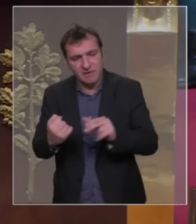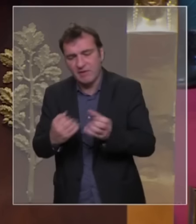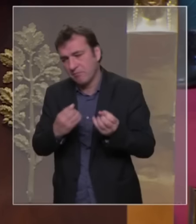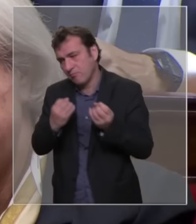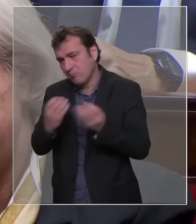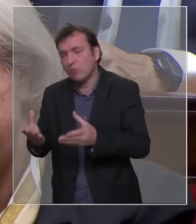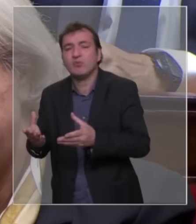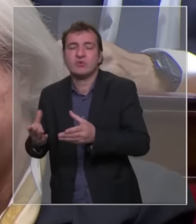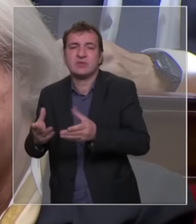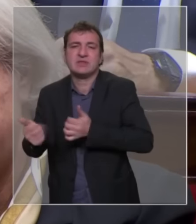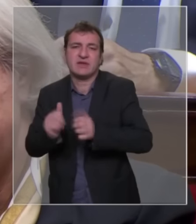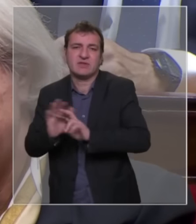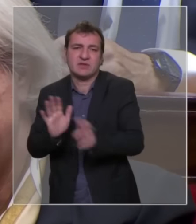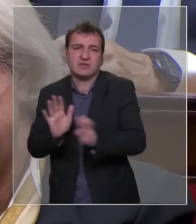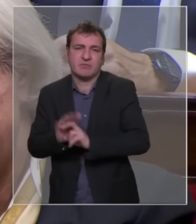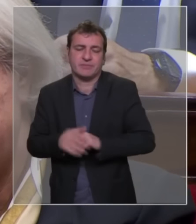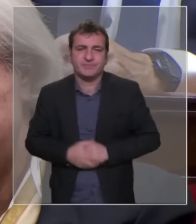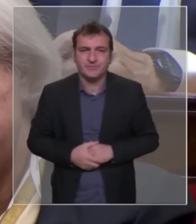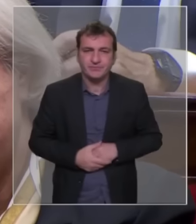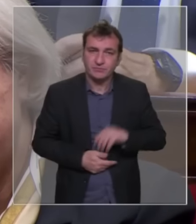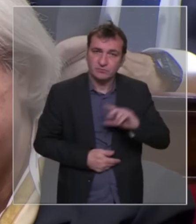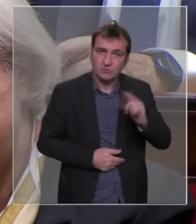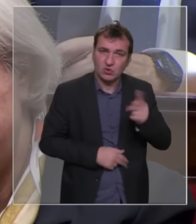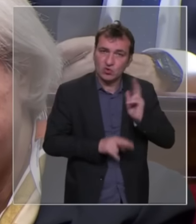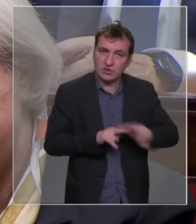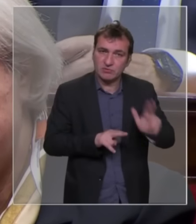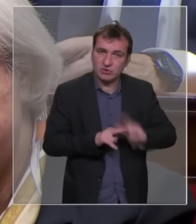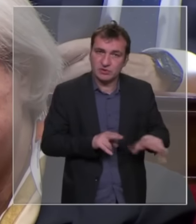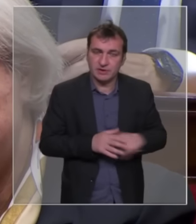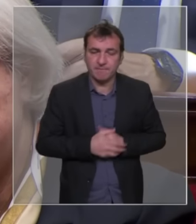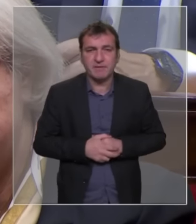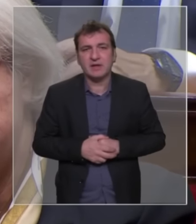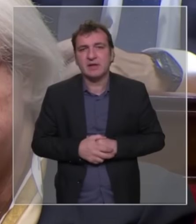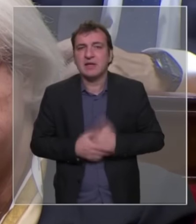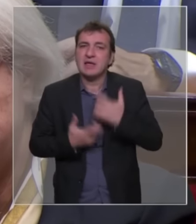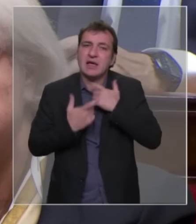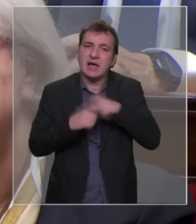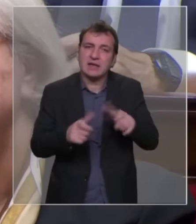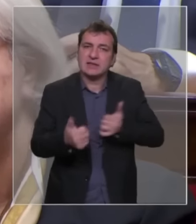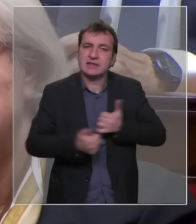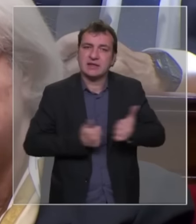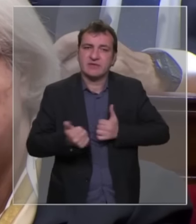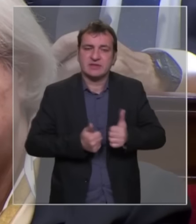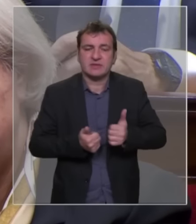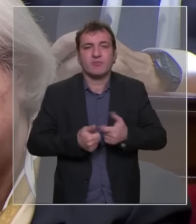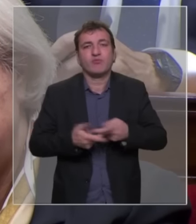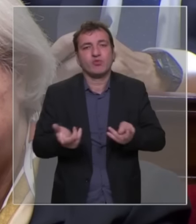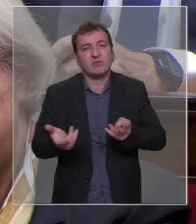députés, le deuxième chantier, c'est celui de l'accès aux services publics de qualité.